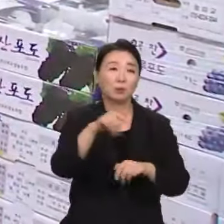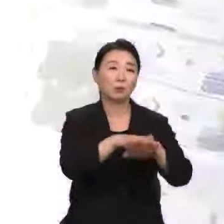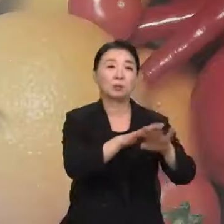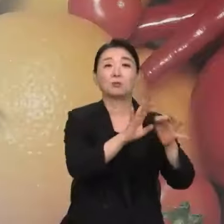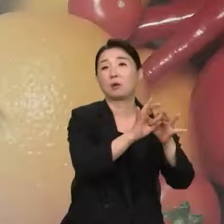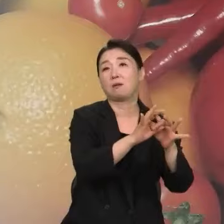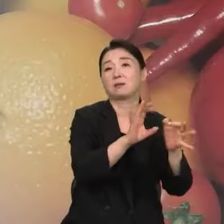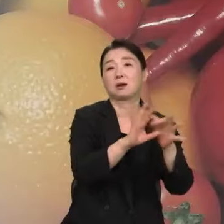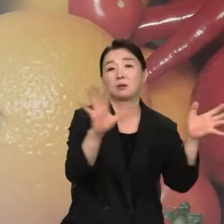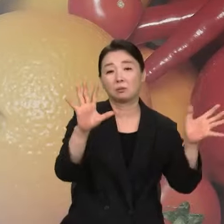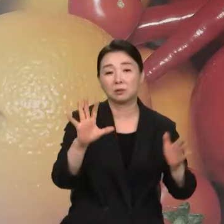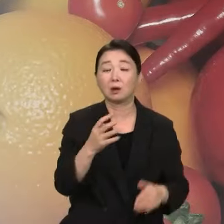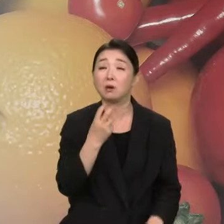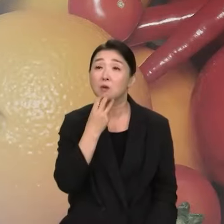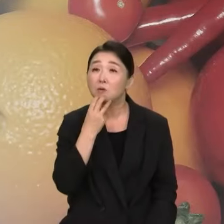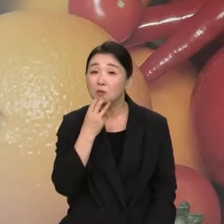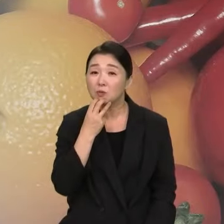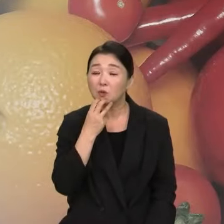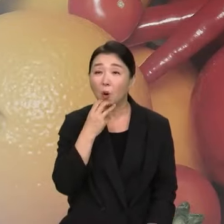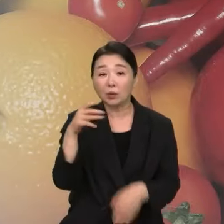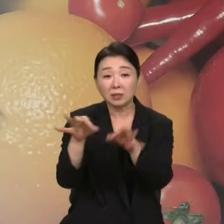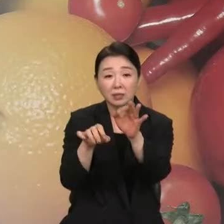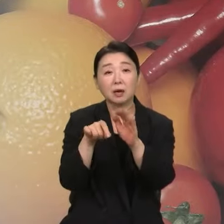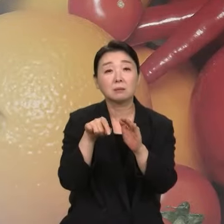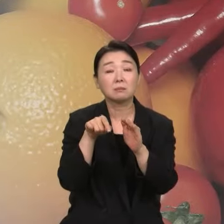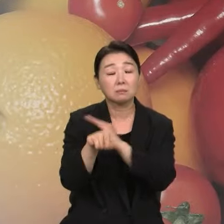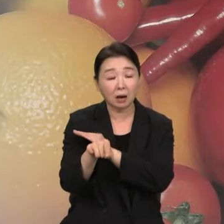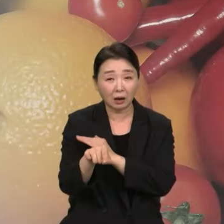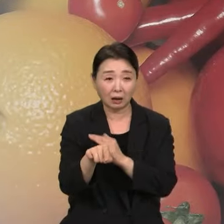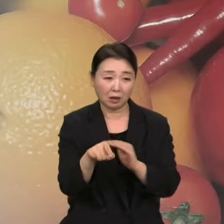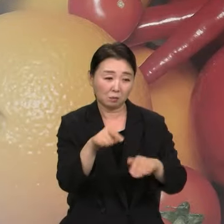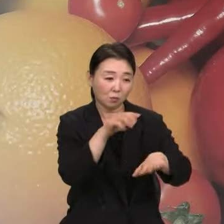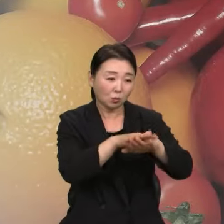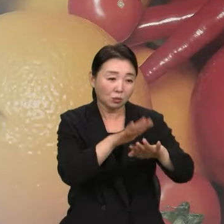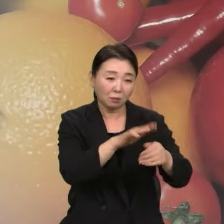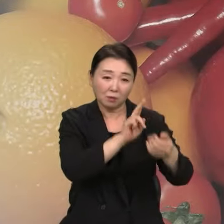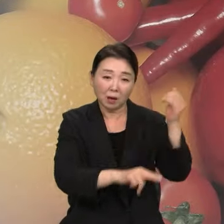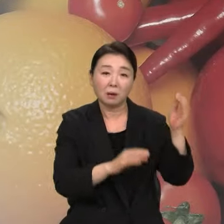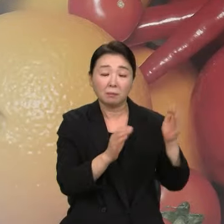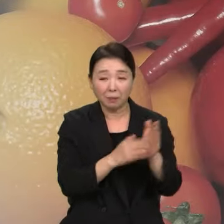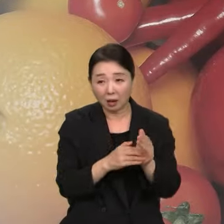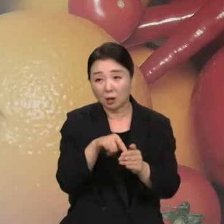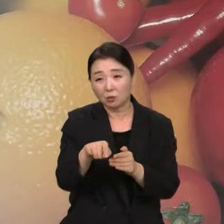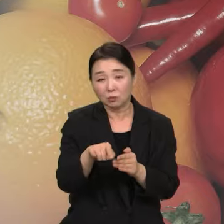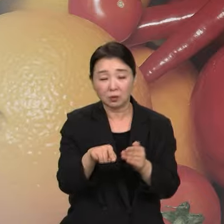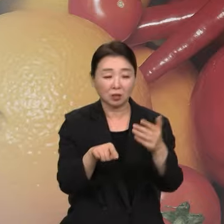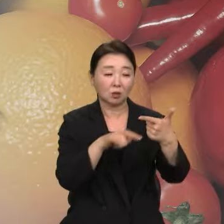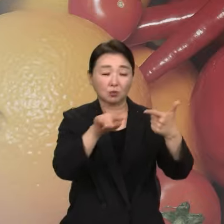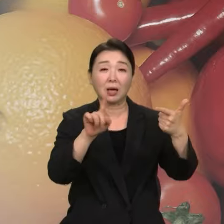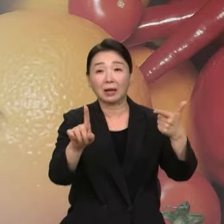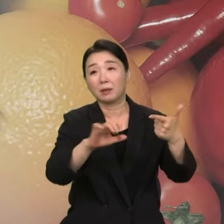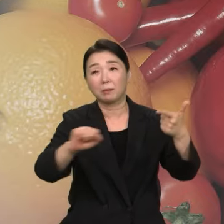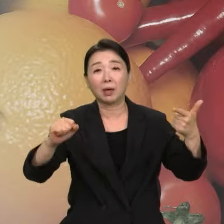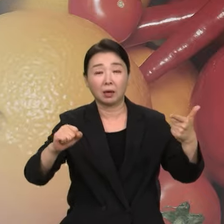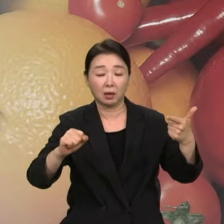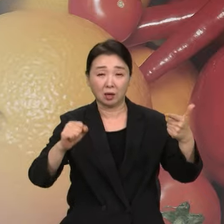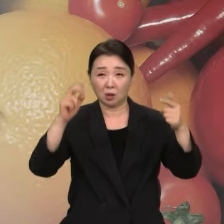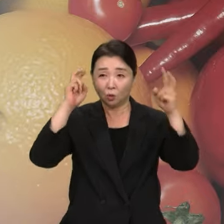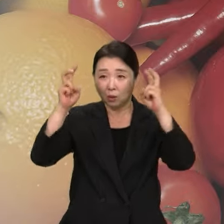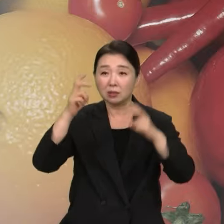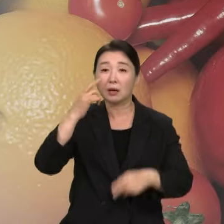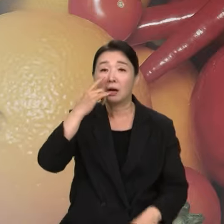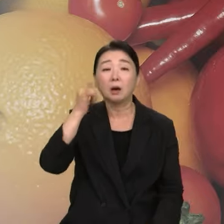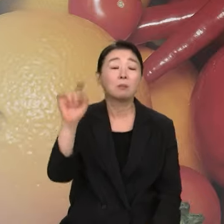곳입니다. 서울 가락시장에 있는 농산물 도매법인 6곳 중 한 곳을 뺀 나머지는 모기업이 철강회사,